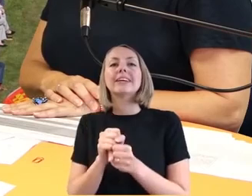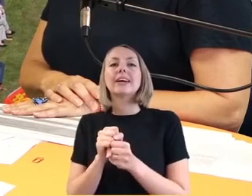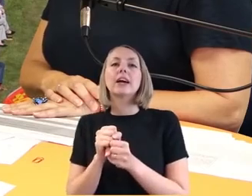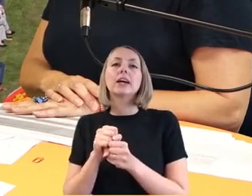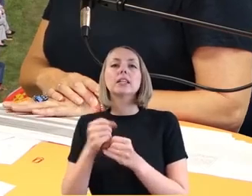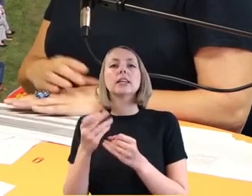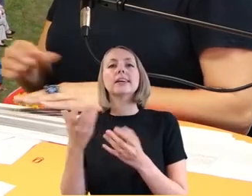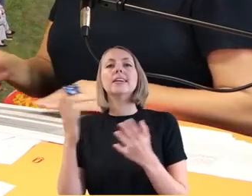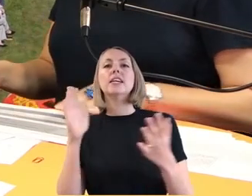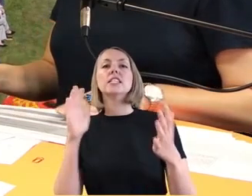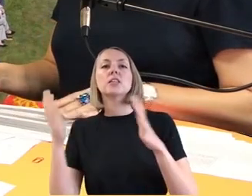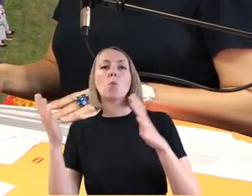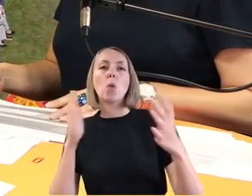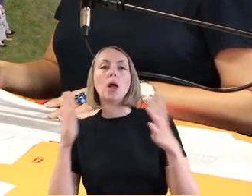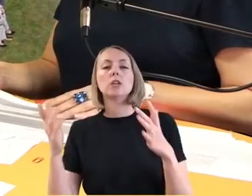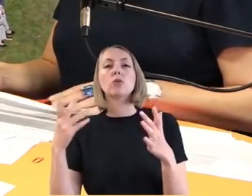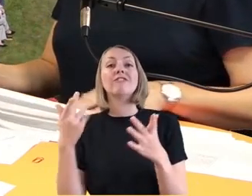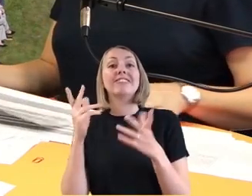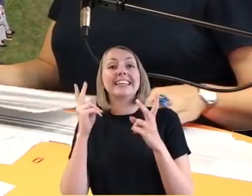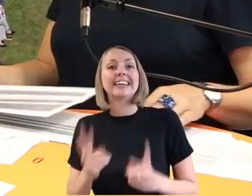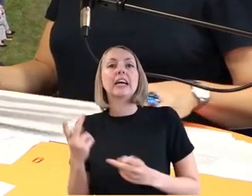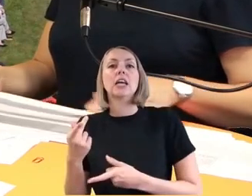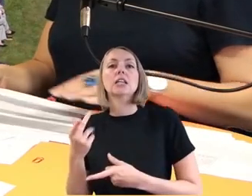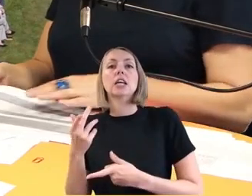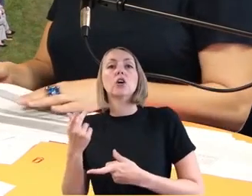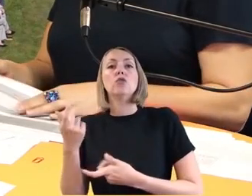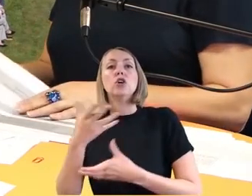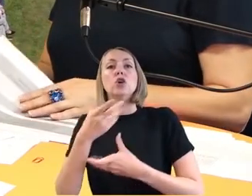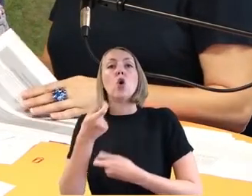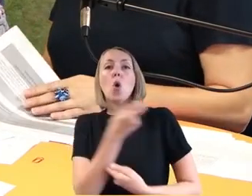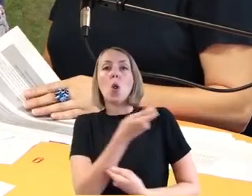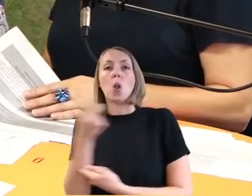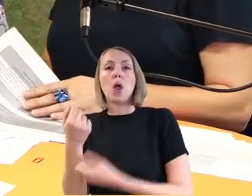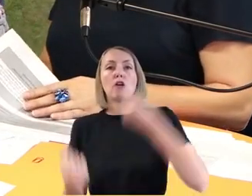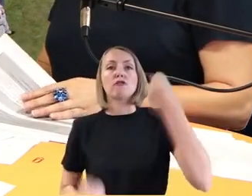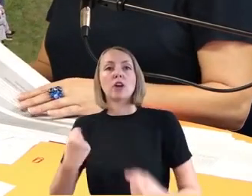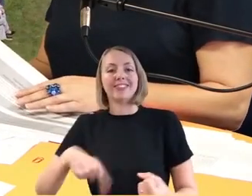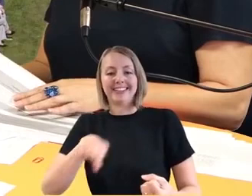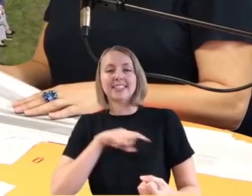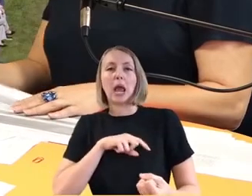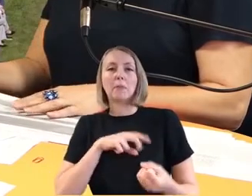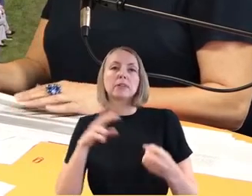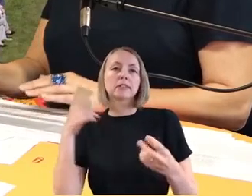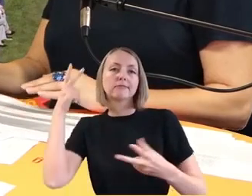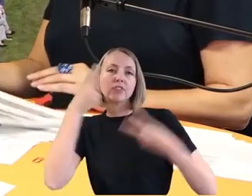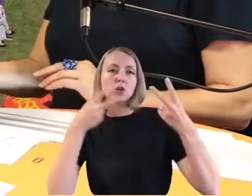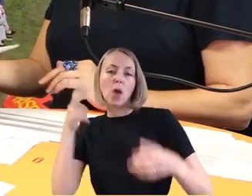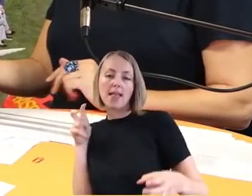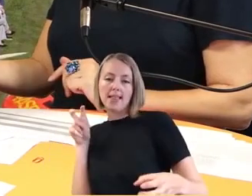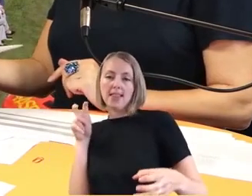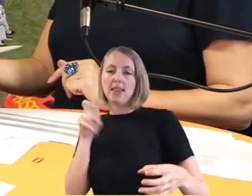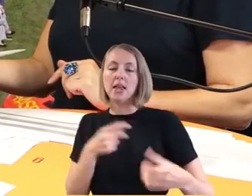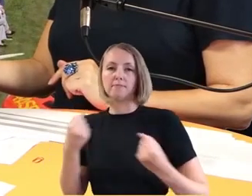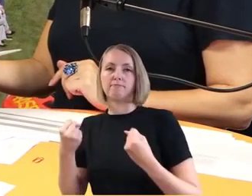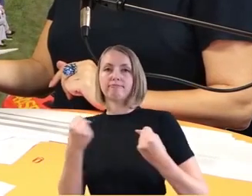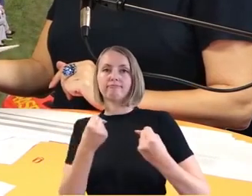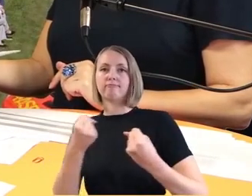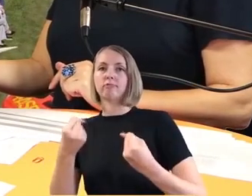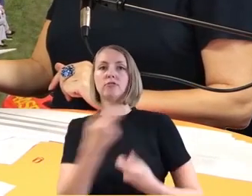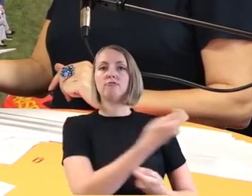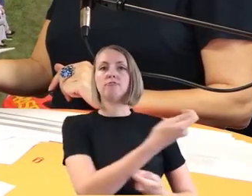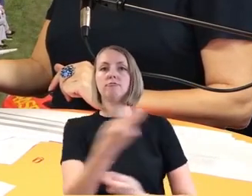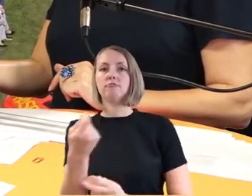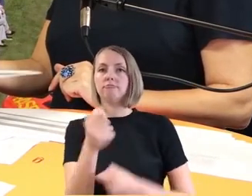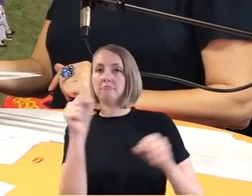Also mit dem Löschfahrzeug wirklich herumfahren zu können. Nee, das ist nicht geplant. Tatsächlich wird man dann vielleicht auf